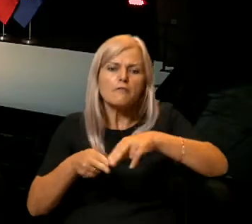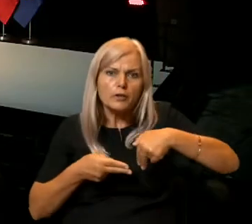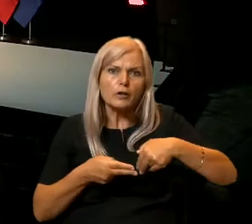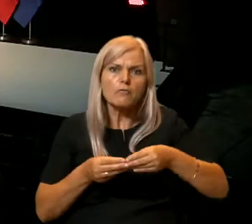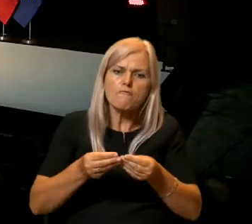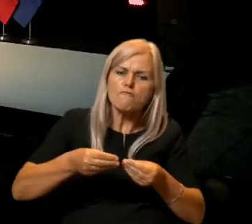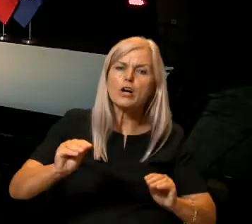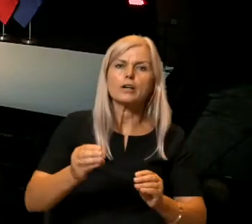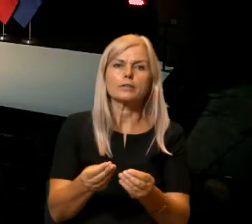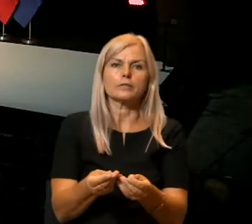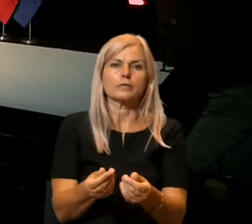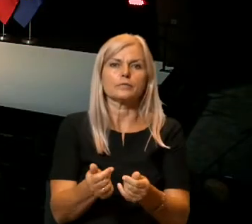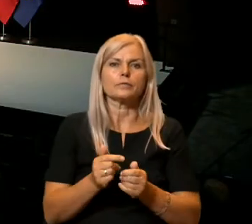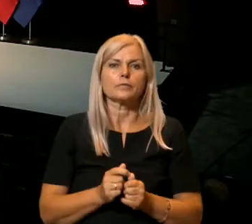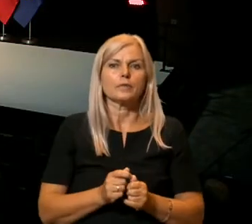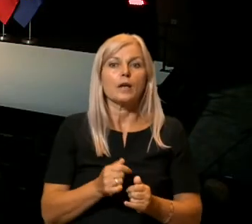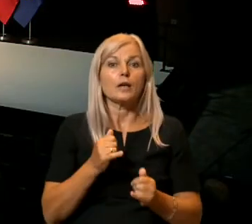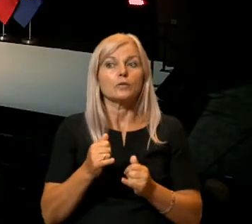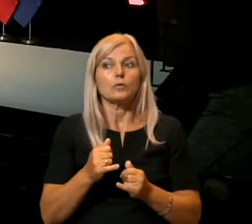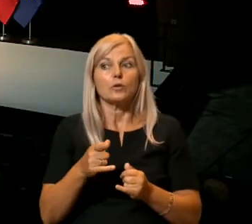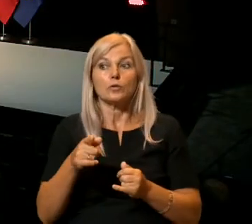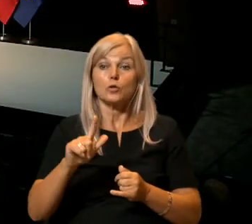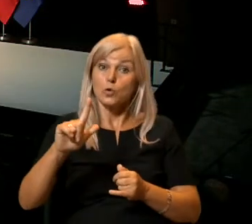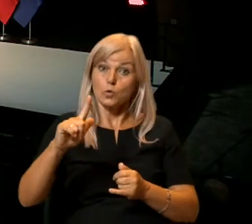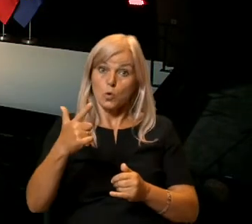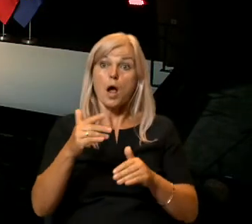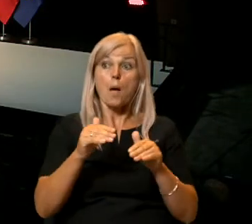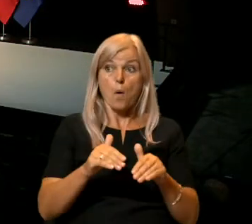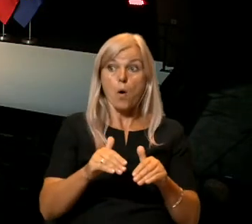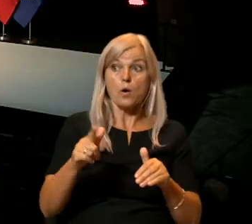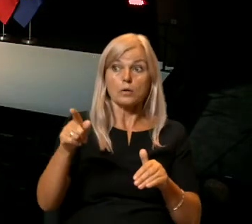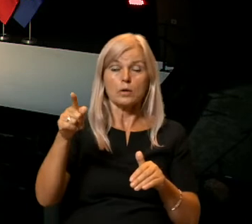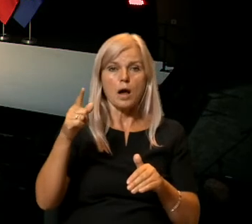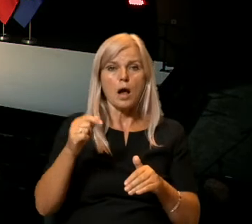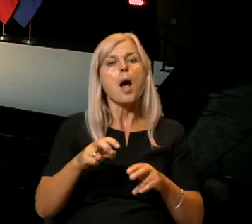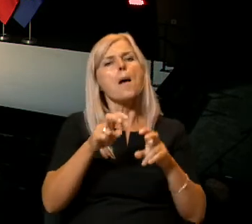tutaj mamy też drugi akronim, czyli